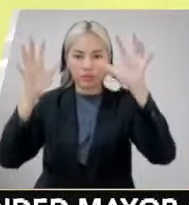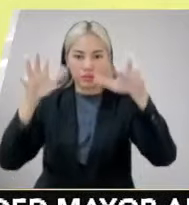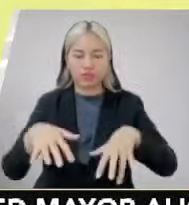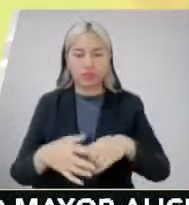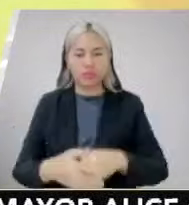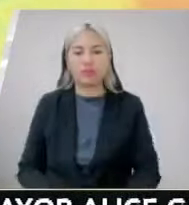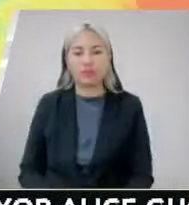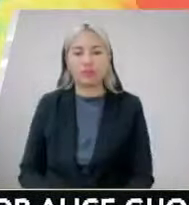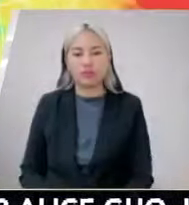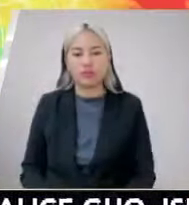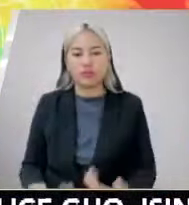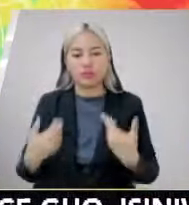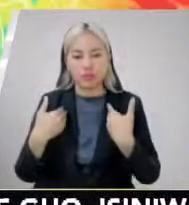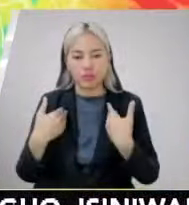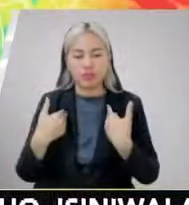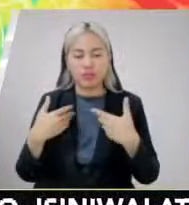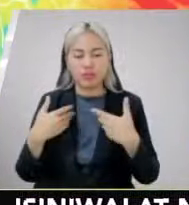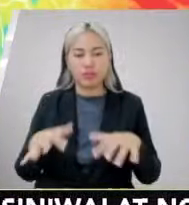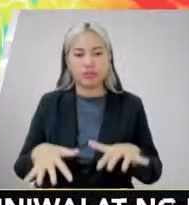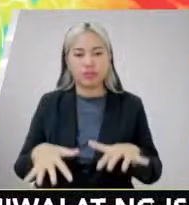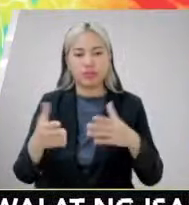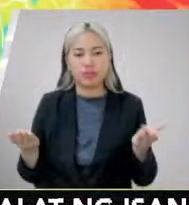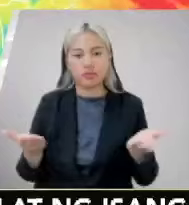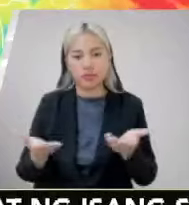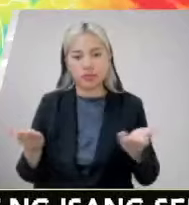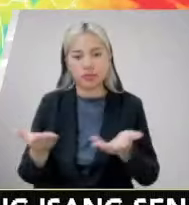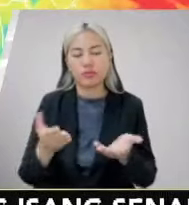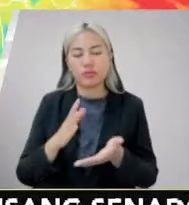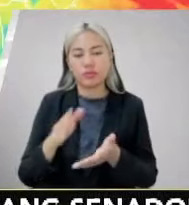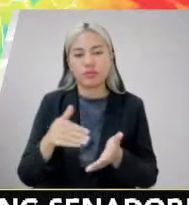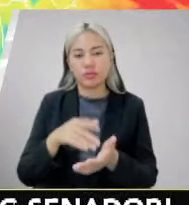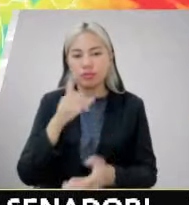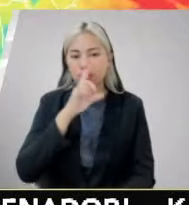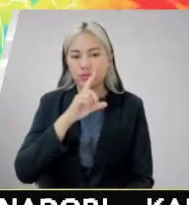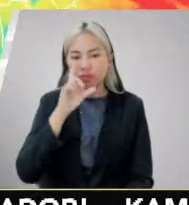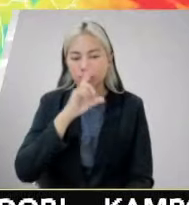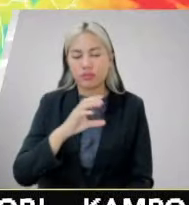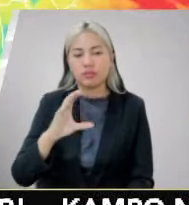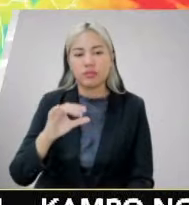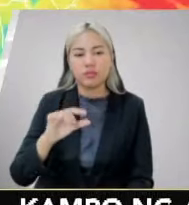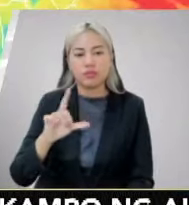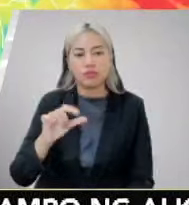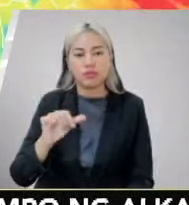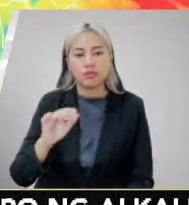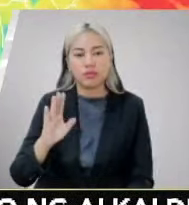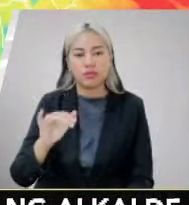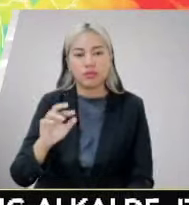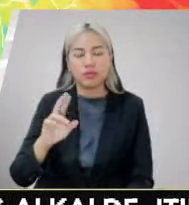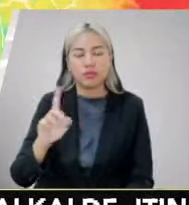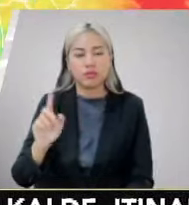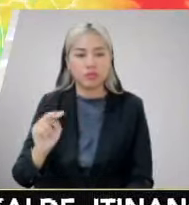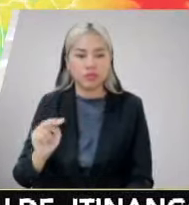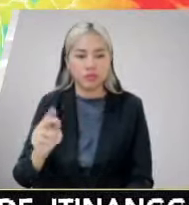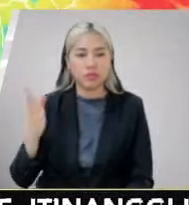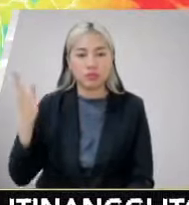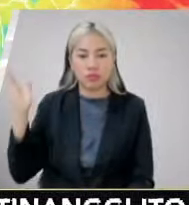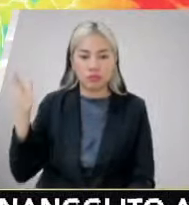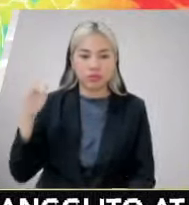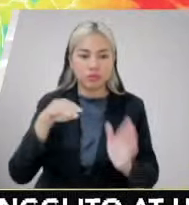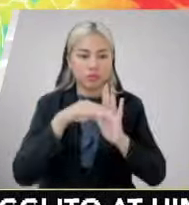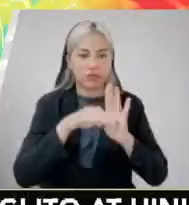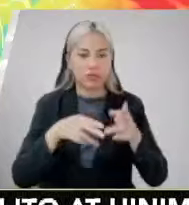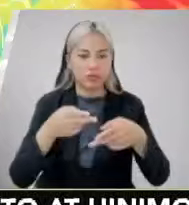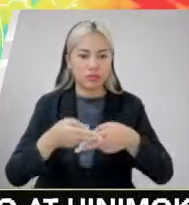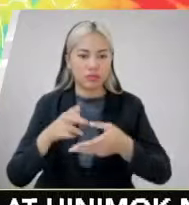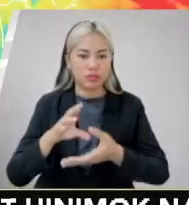ilang panig ng Central Luzon, Calabar Zone, Mimaropa Region, Zamboanga Peninsula, Northern Mindanao, Caraga